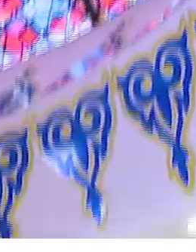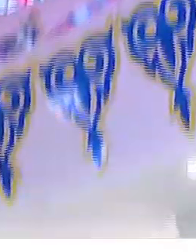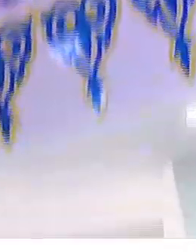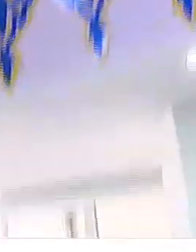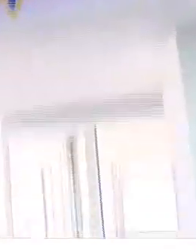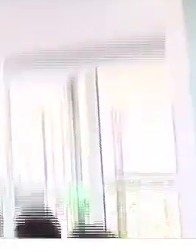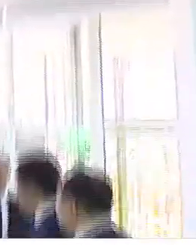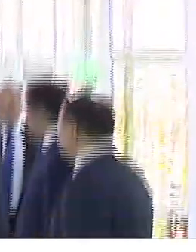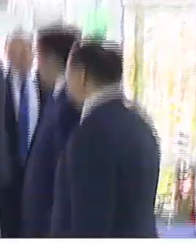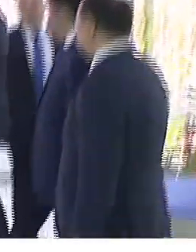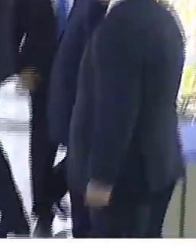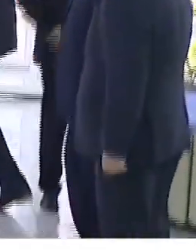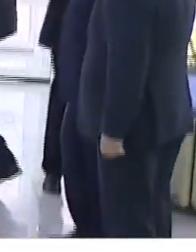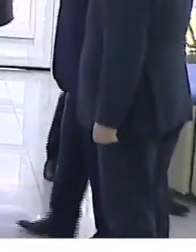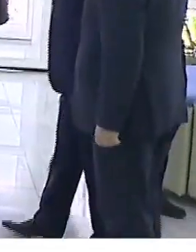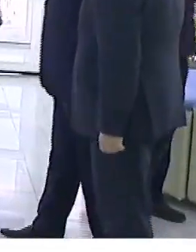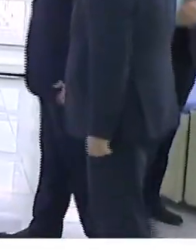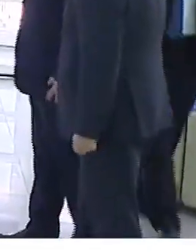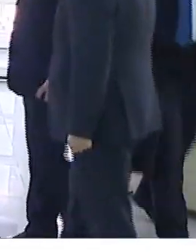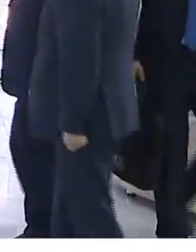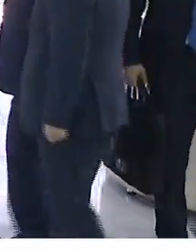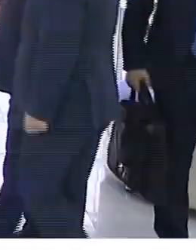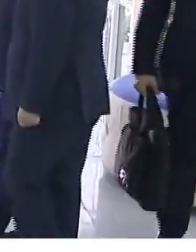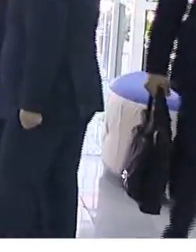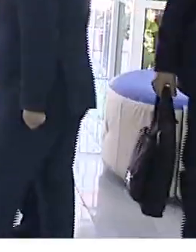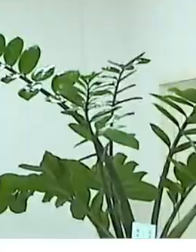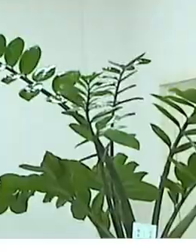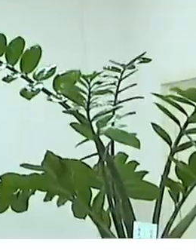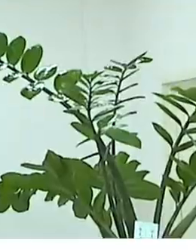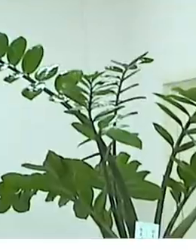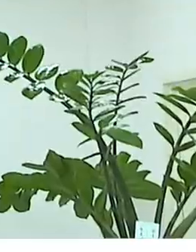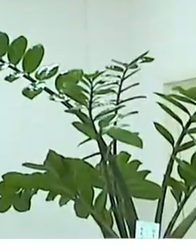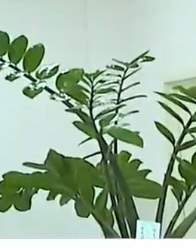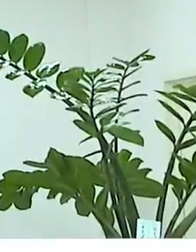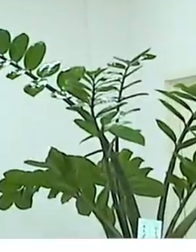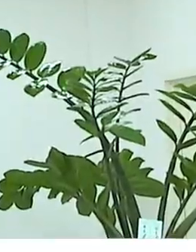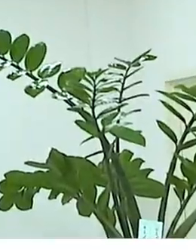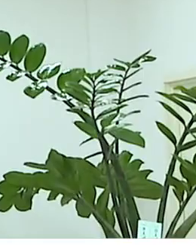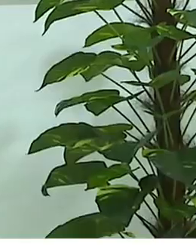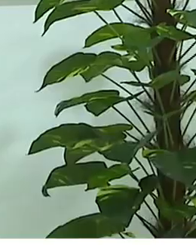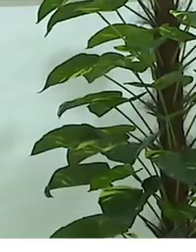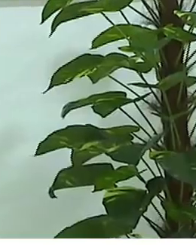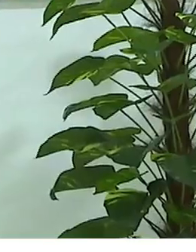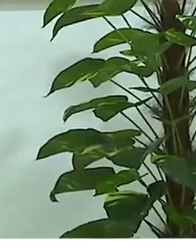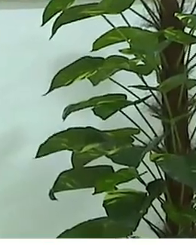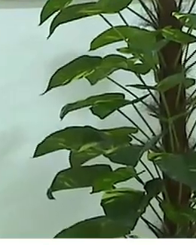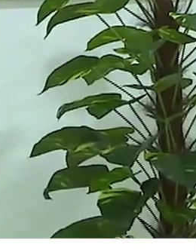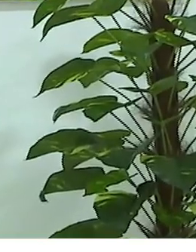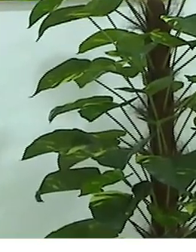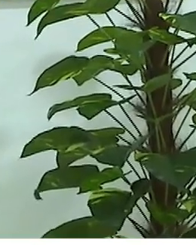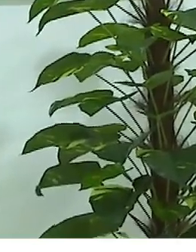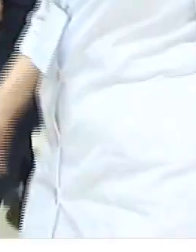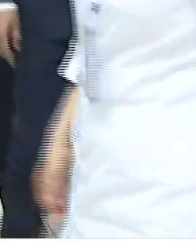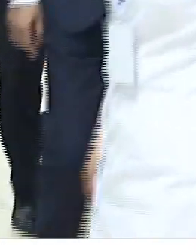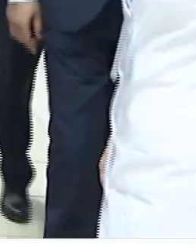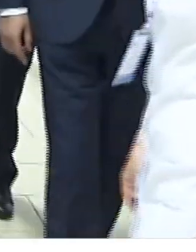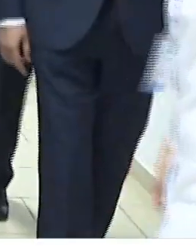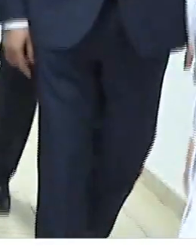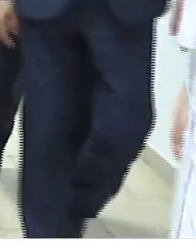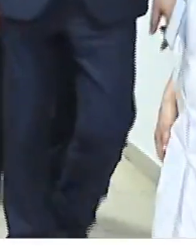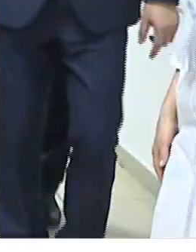жалғасуда. Қасым-Жомарт Тоқаев өңірдегі өндіріс ошақтарын аралап, әлеуметтік нысандарға барып, жағдайды өндірісті көзімен